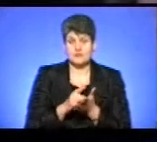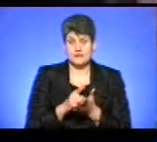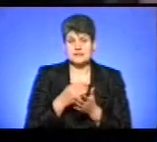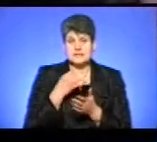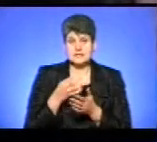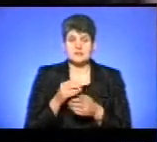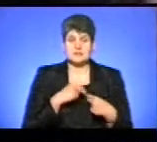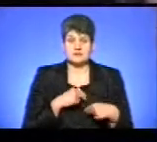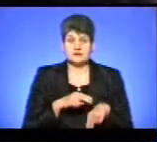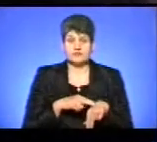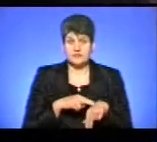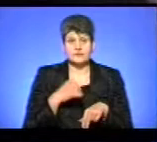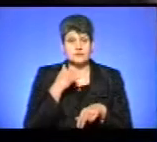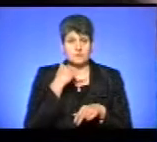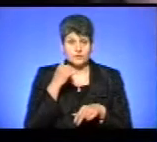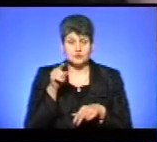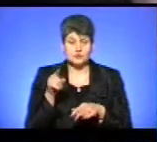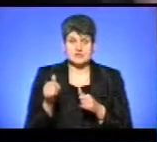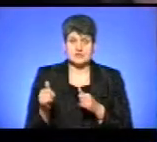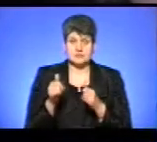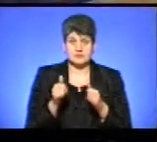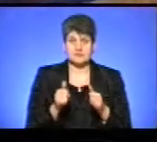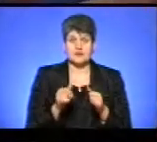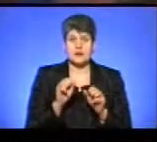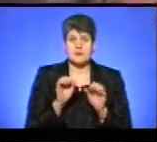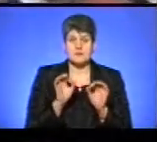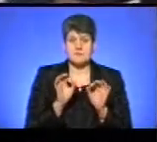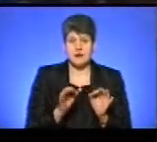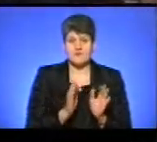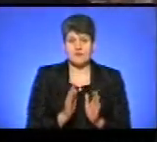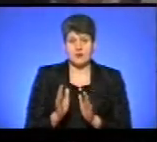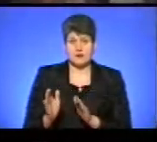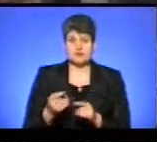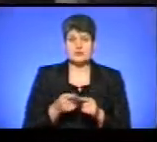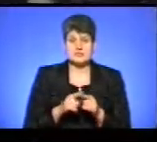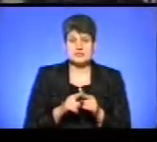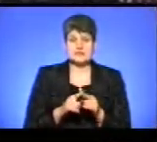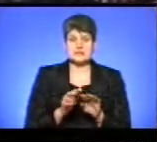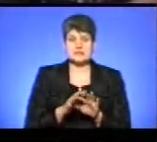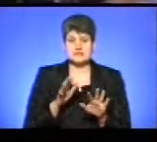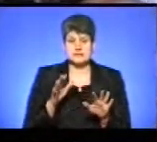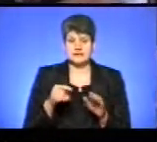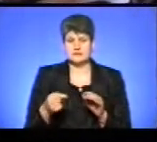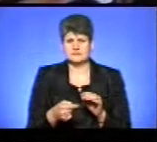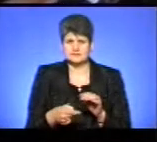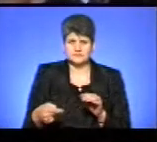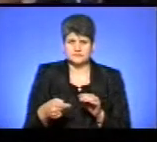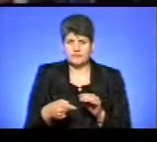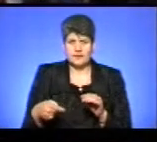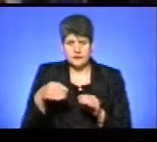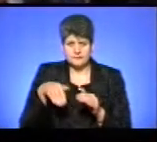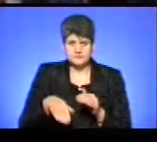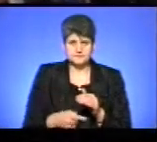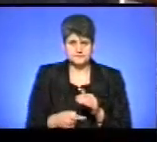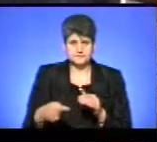працівників поліції в телефонному режимі, щоб вони забезпечили правопорядок. Це судова зала у цокольному приміщенні Тернопільського міськрайонного